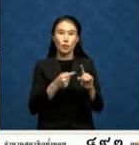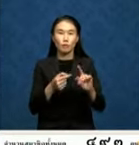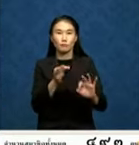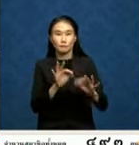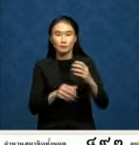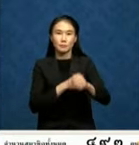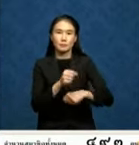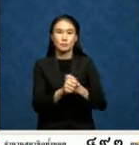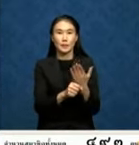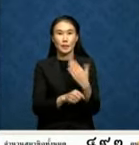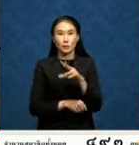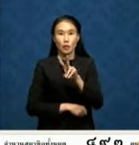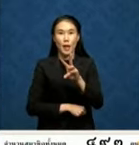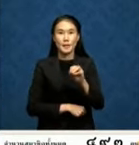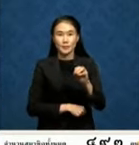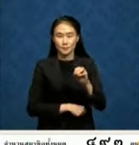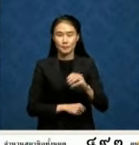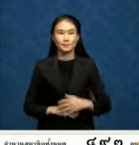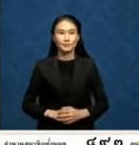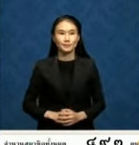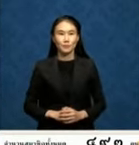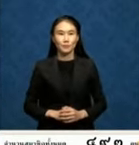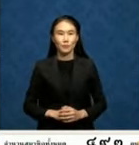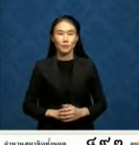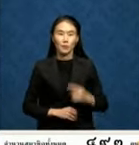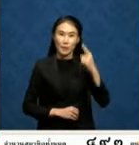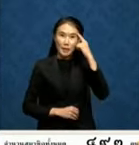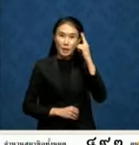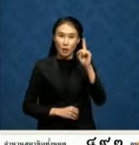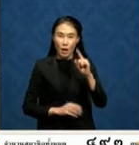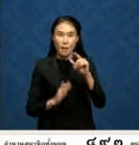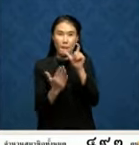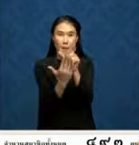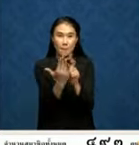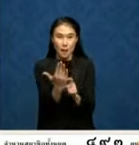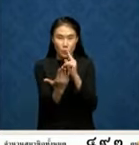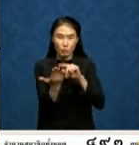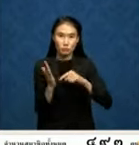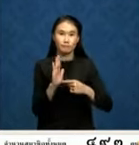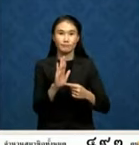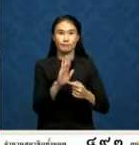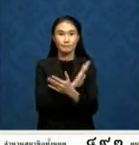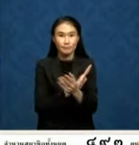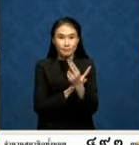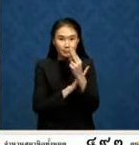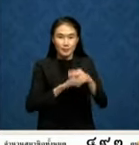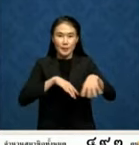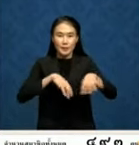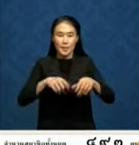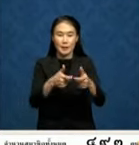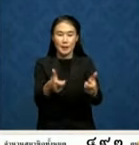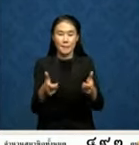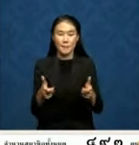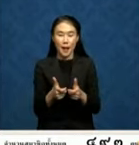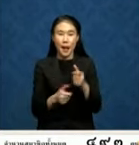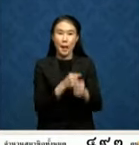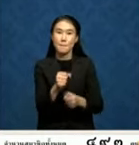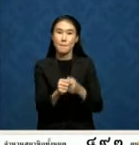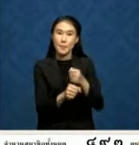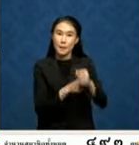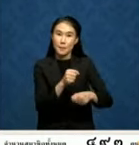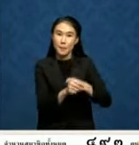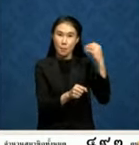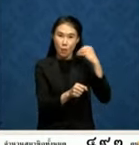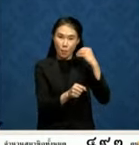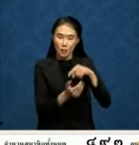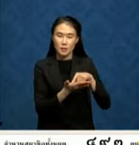พ.ศ. 2550ที่กำหนดให้คณะกรรมการกำกับกิจการพลังงานจัดทำรายงานประจำปีเสนอต่อรั